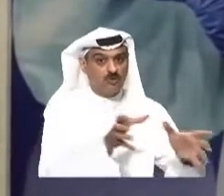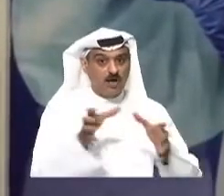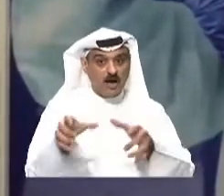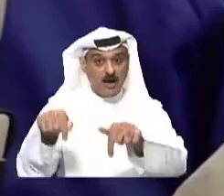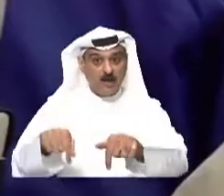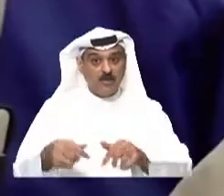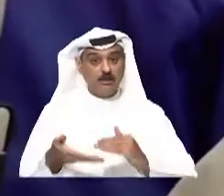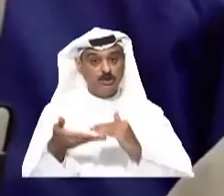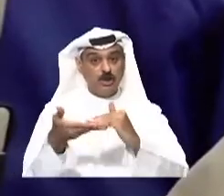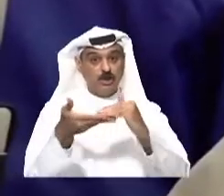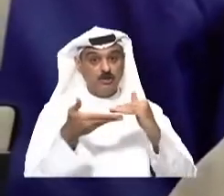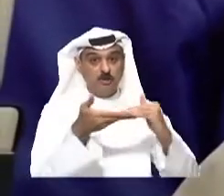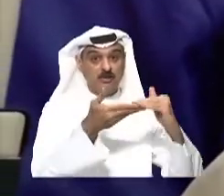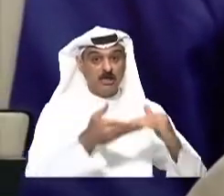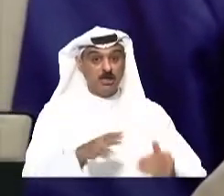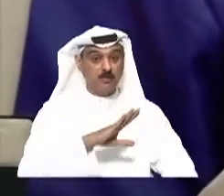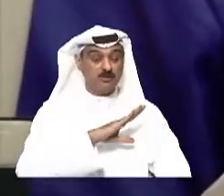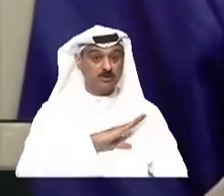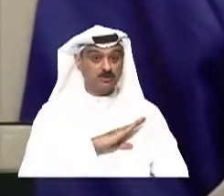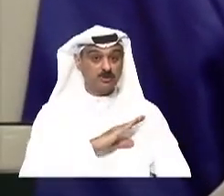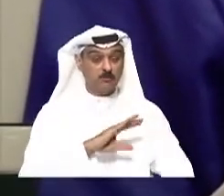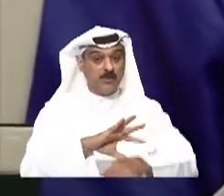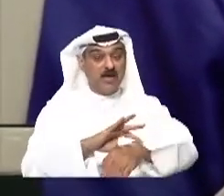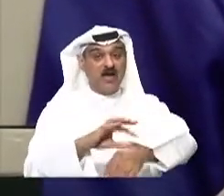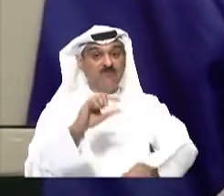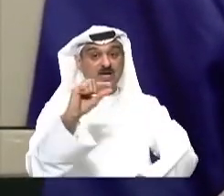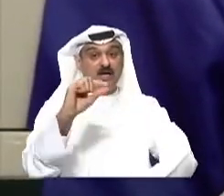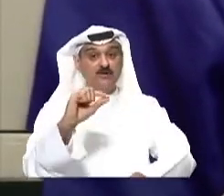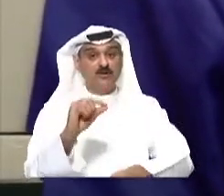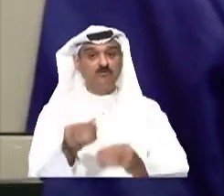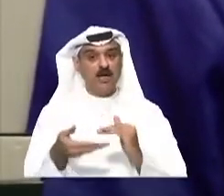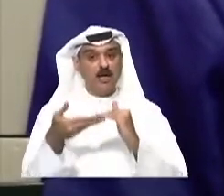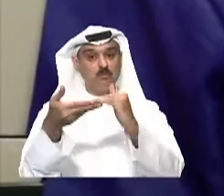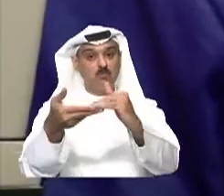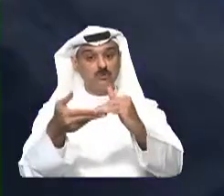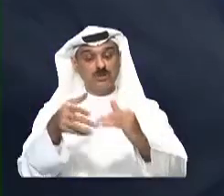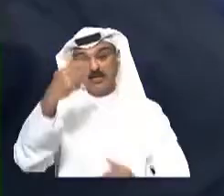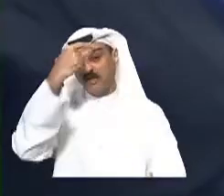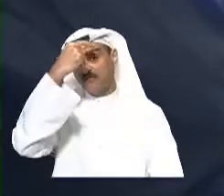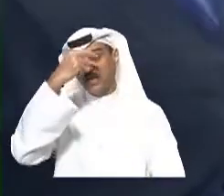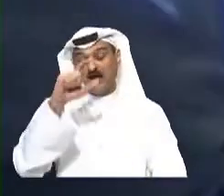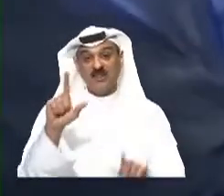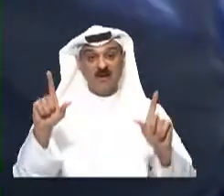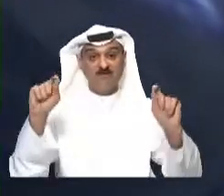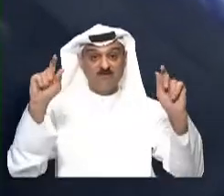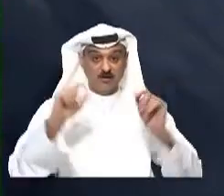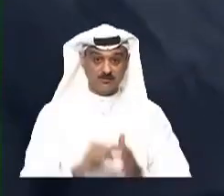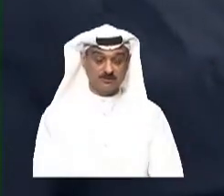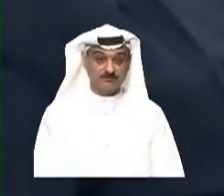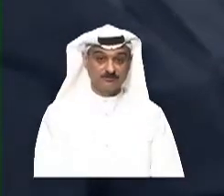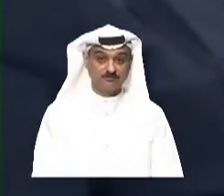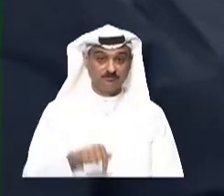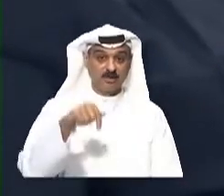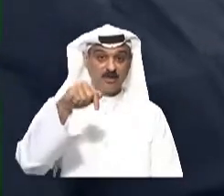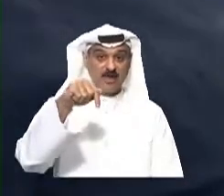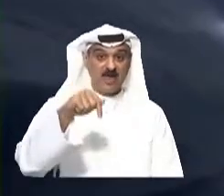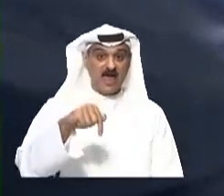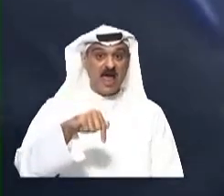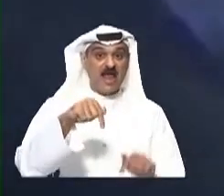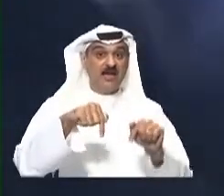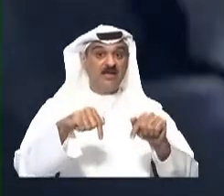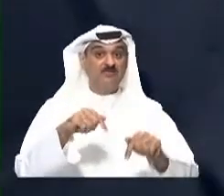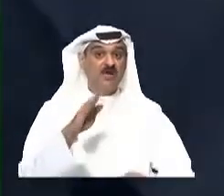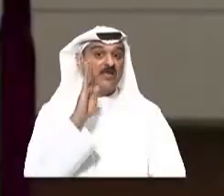الخدمة الطبية العسكرية للمساعدة في علاج المصابين بكوفيد 19، كما شهدت البرازيل التي تأتي